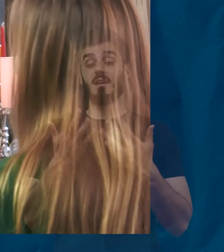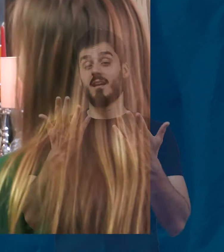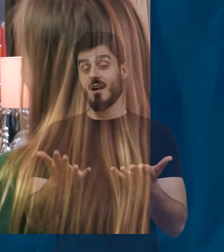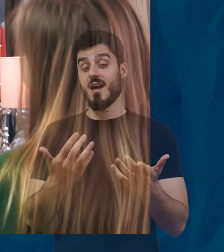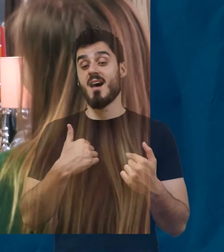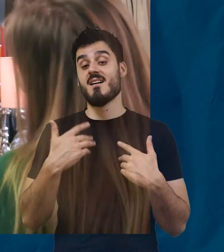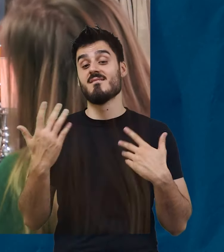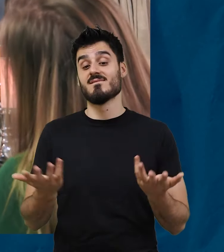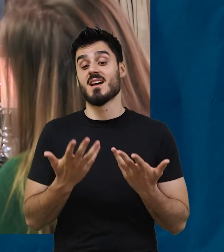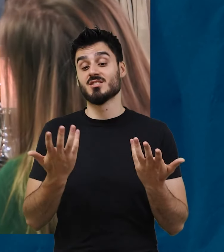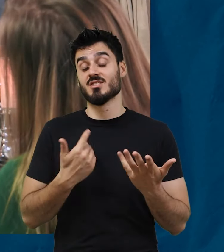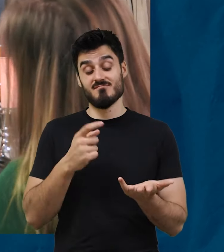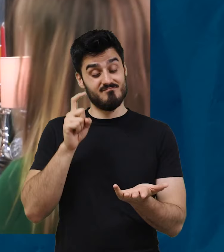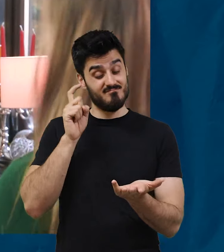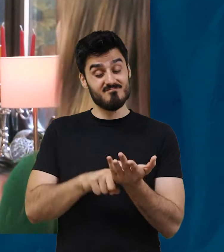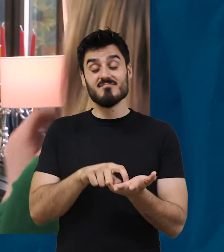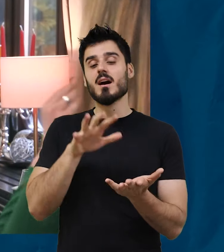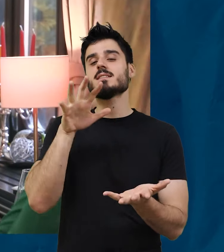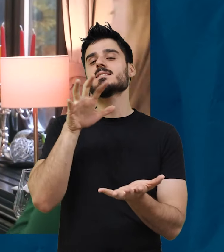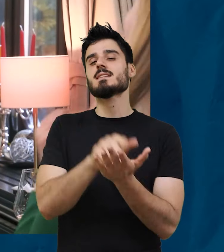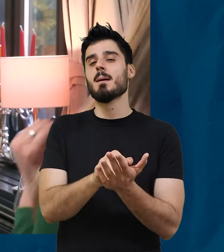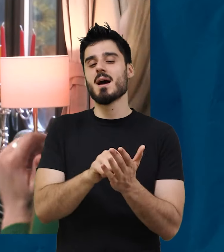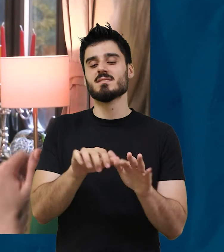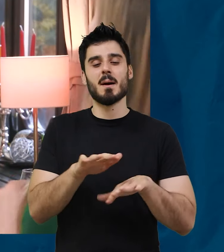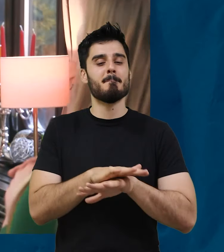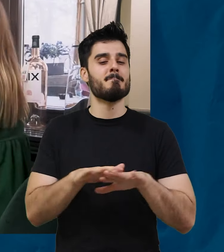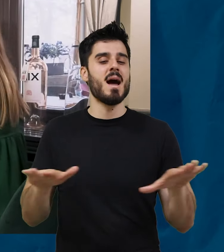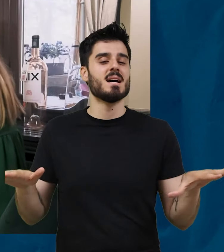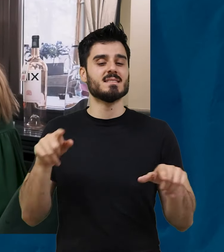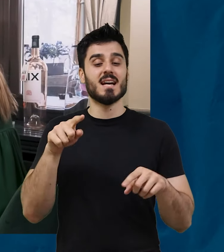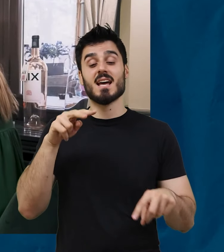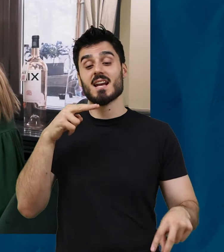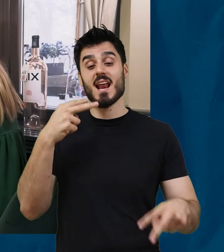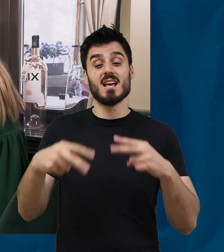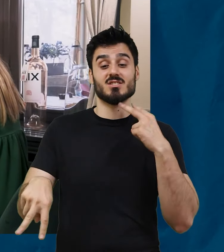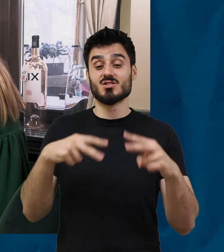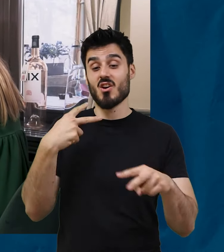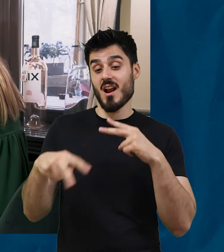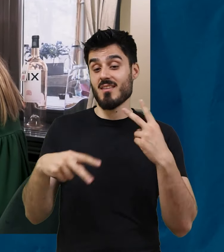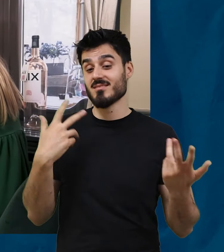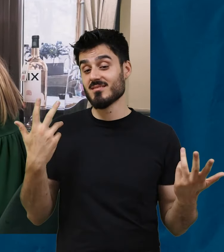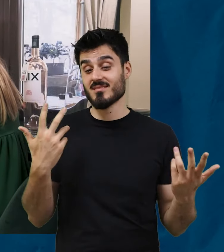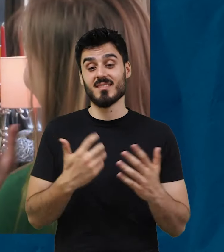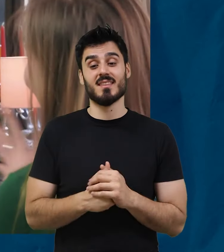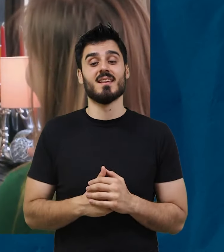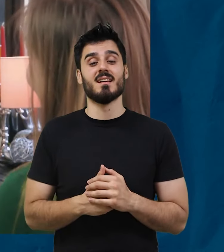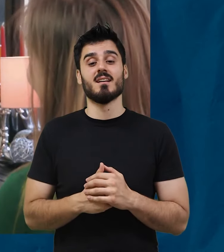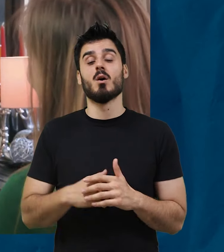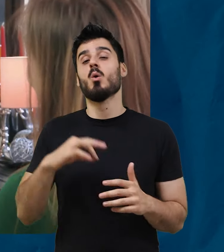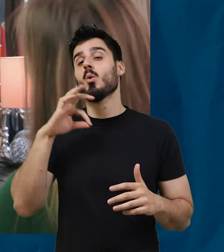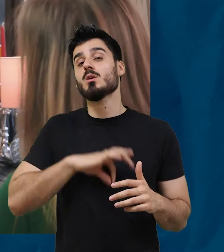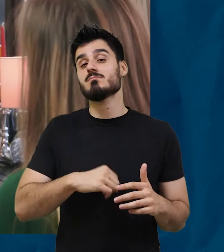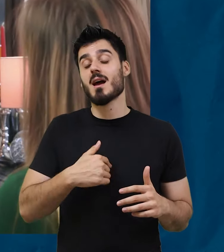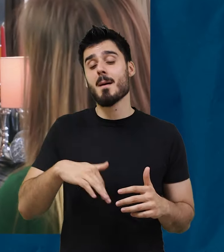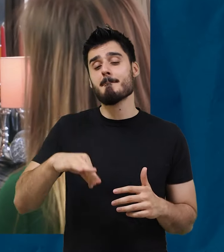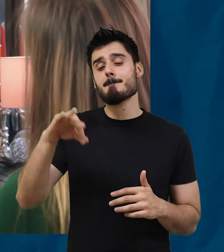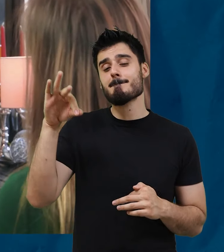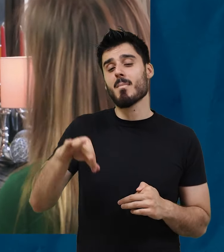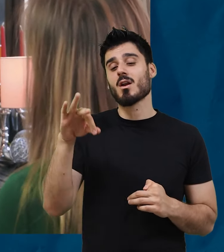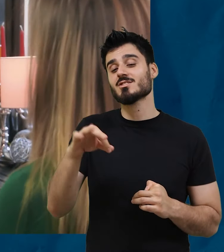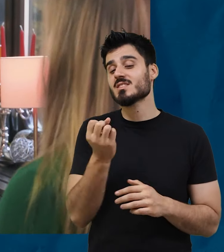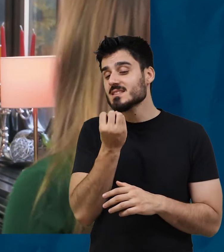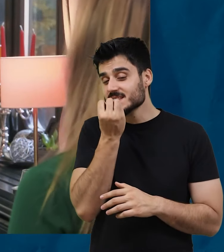Ето, Ask Please ми помогна да резервирам тази маса в прекрасен ресторант, за да не се изложа пред жена ми. Успях да поръчам и